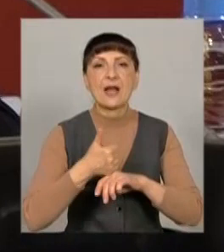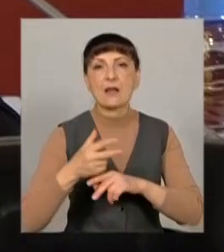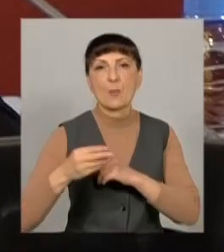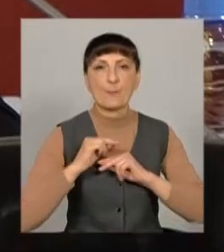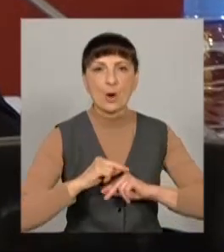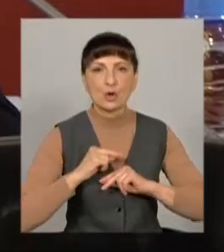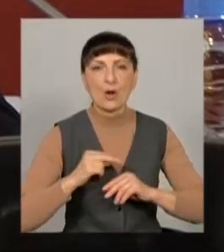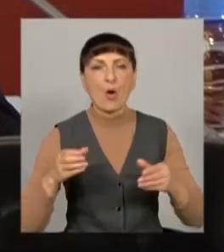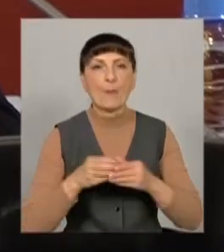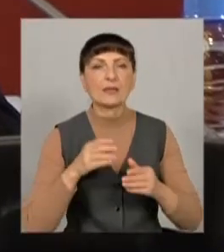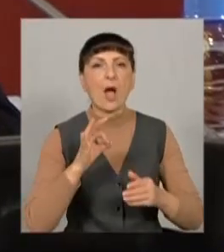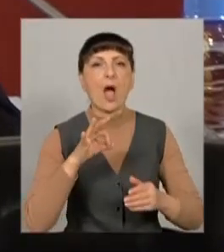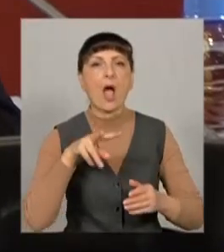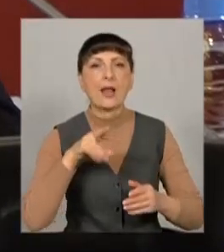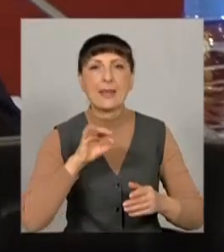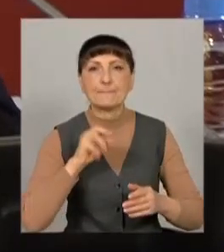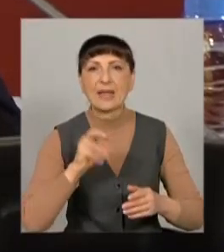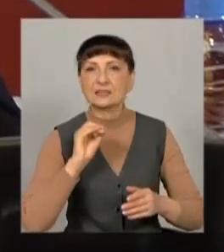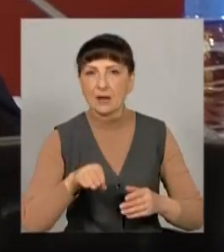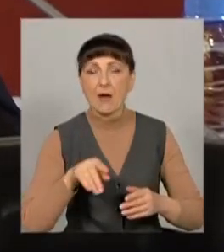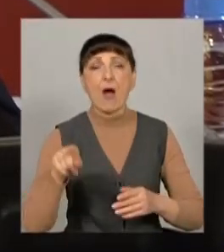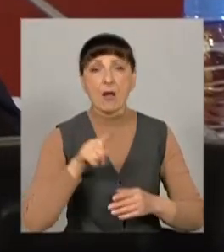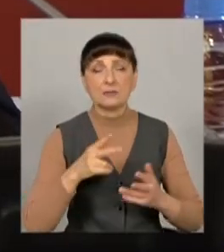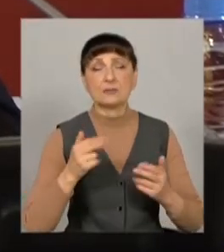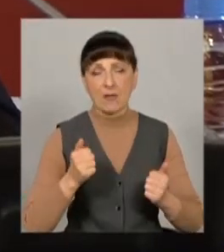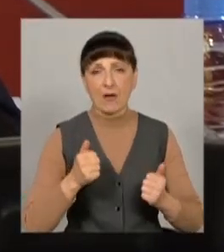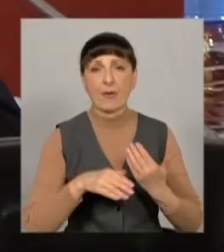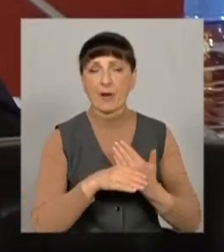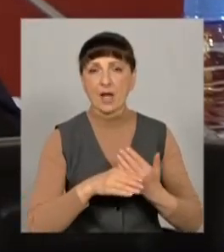компании «Олимбет», которая разделяет